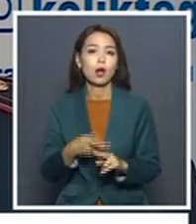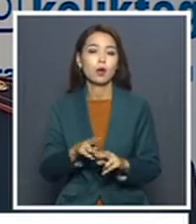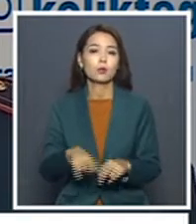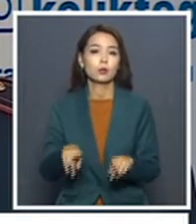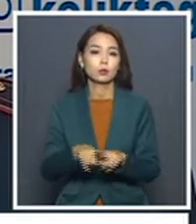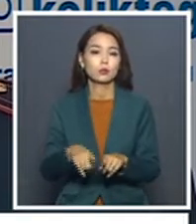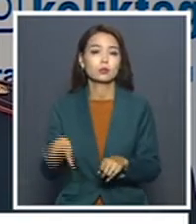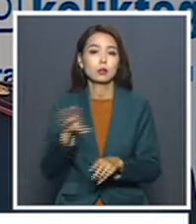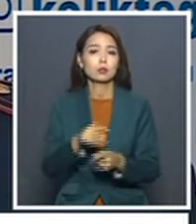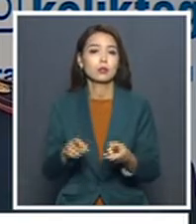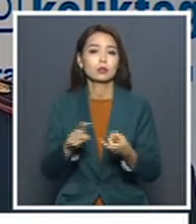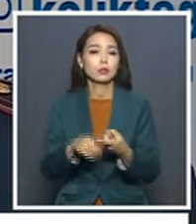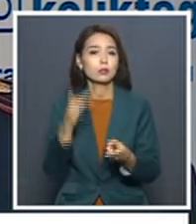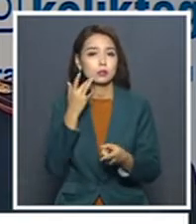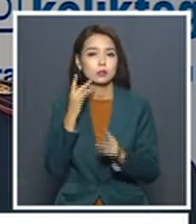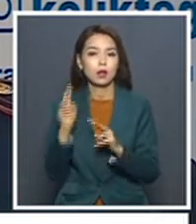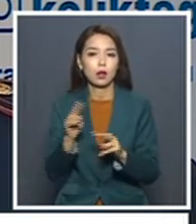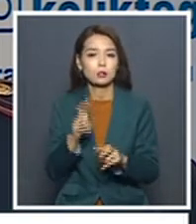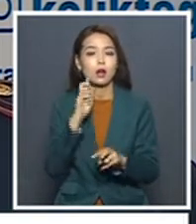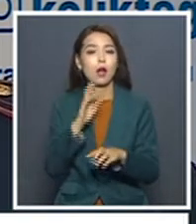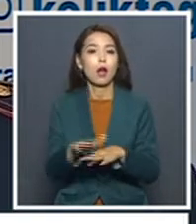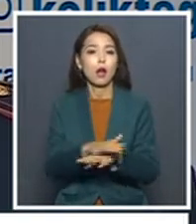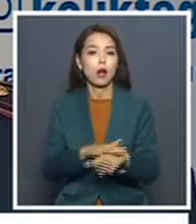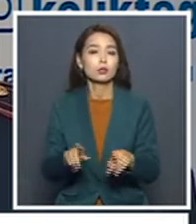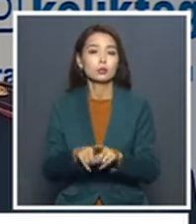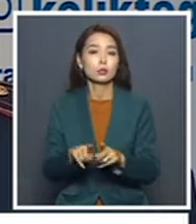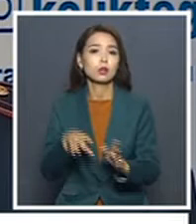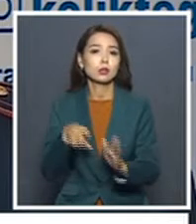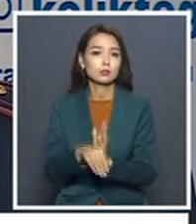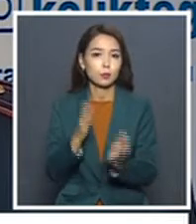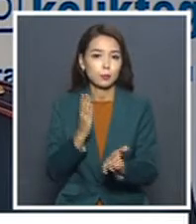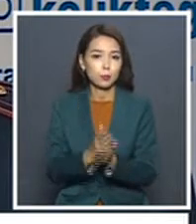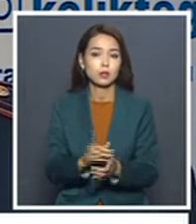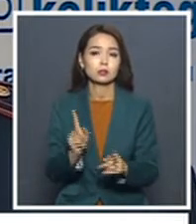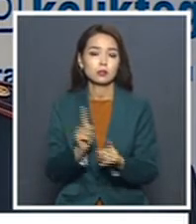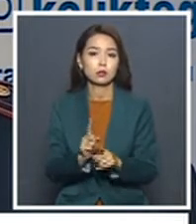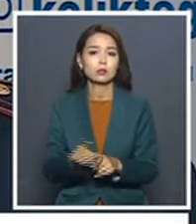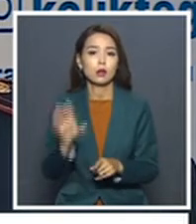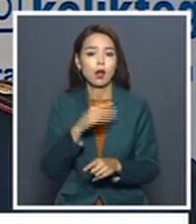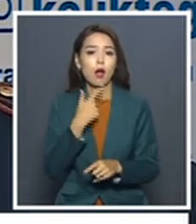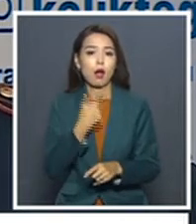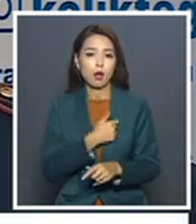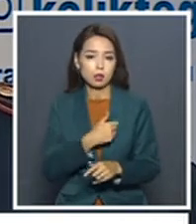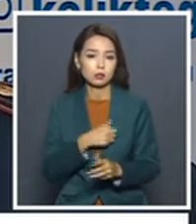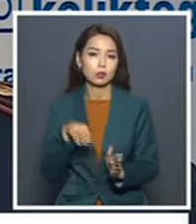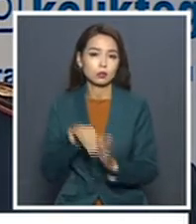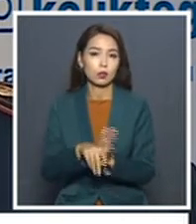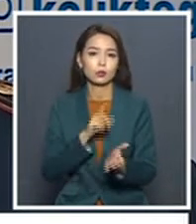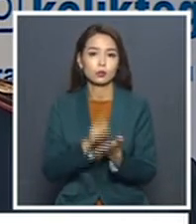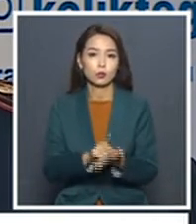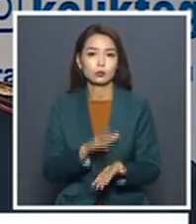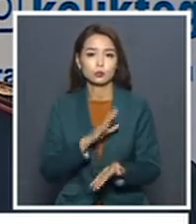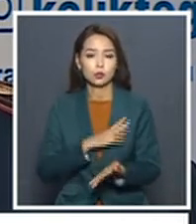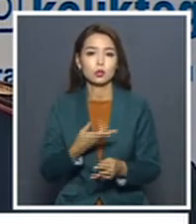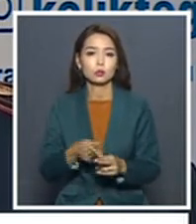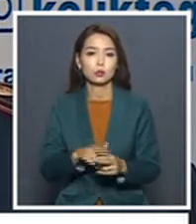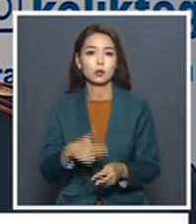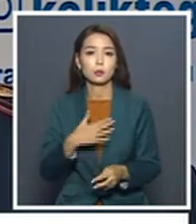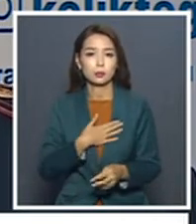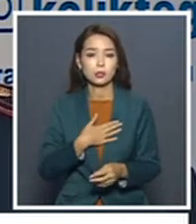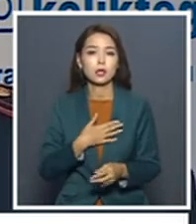цифровизация енгізіліп атыр, қазір халқа қызмет енгізіліп атыр. Сондықтан әртүрлі мамандар бізге керек. Сондықтан біз бүкіл осы